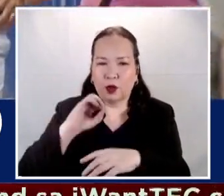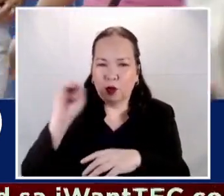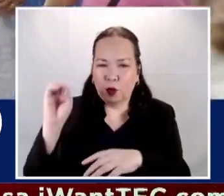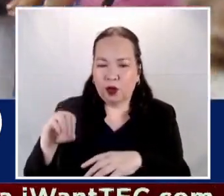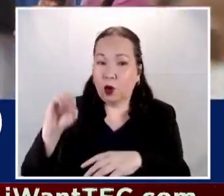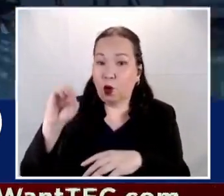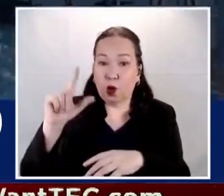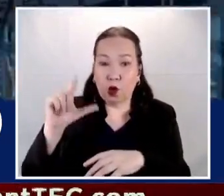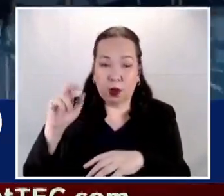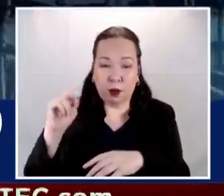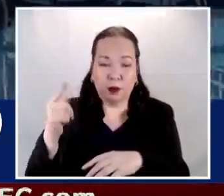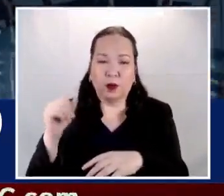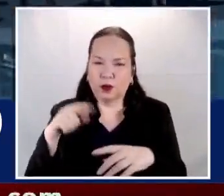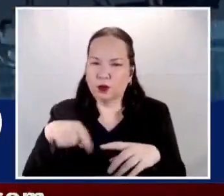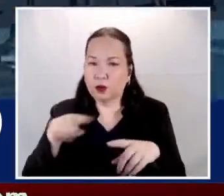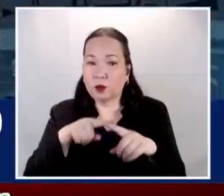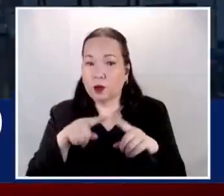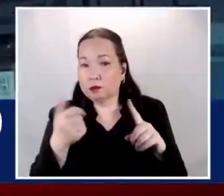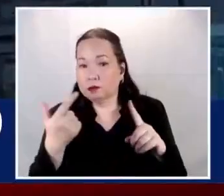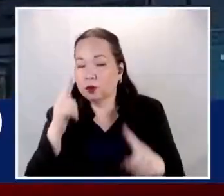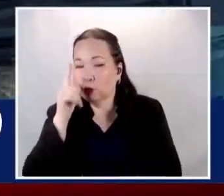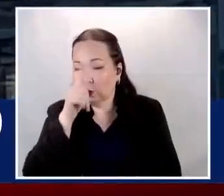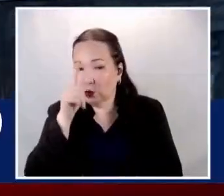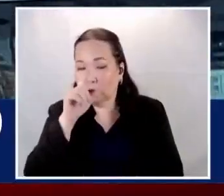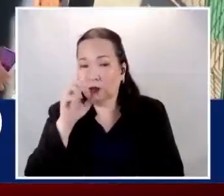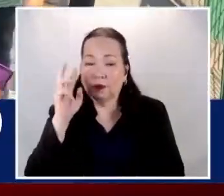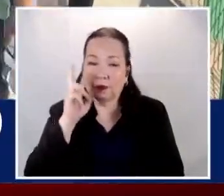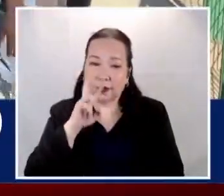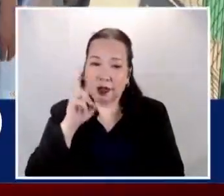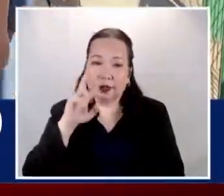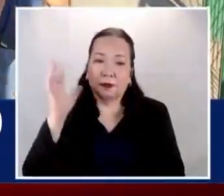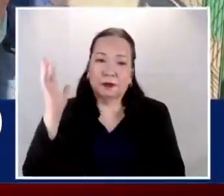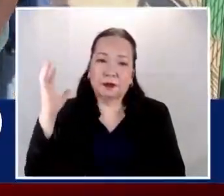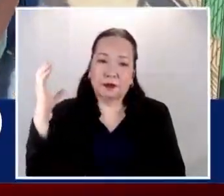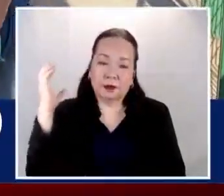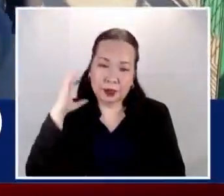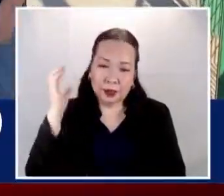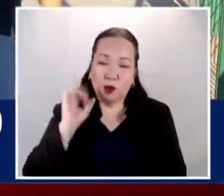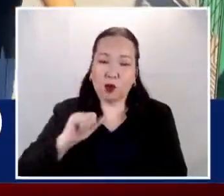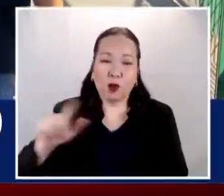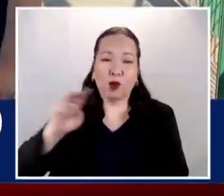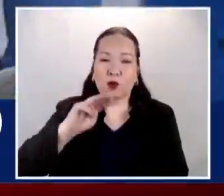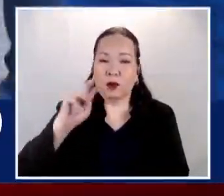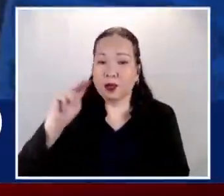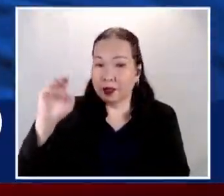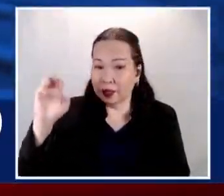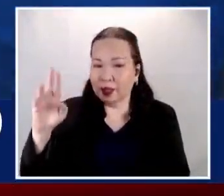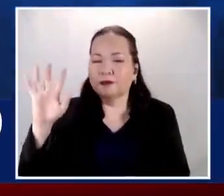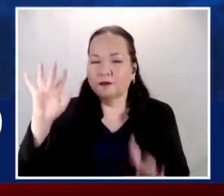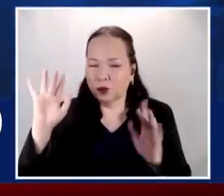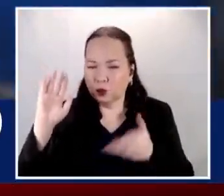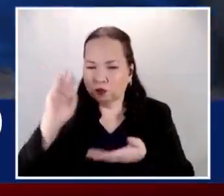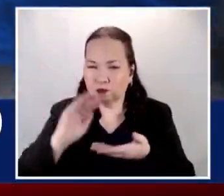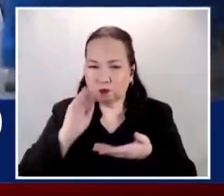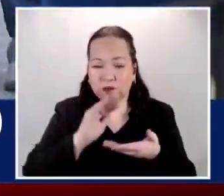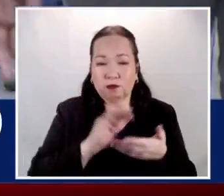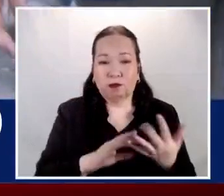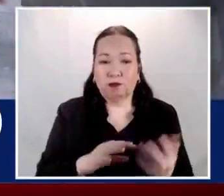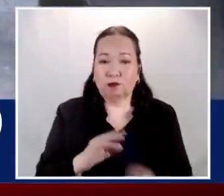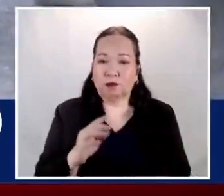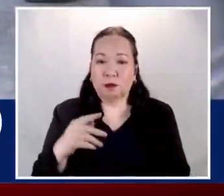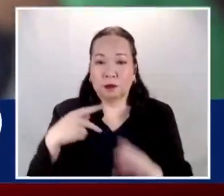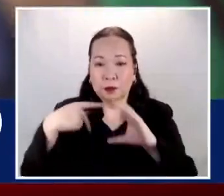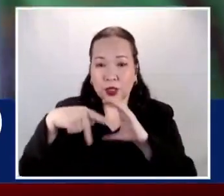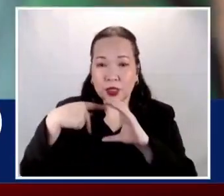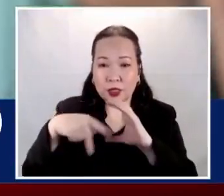cities sa Luzon, Visayas at Mindanao, pati ang buong Metro Manila ay nasa low risk. Ang Puerto Princesa at Iloilo